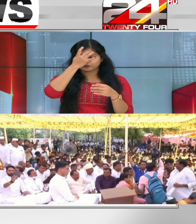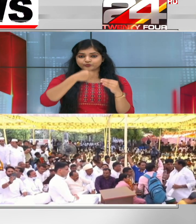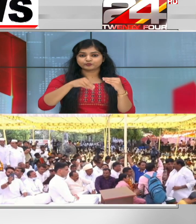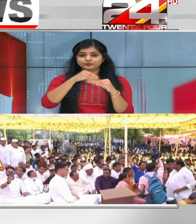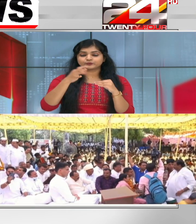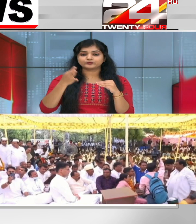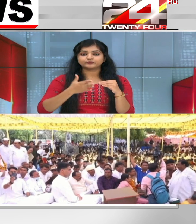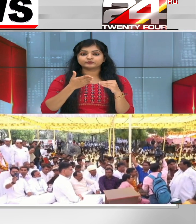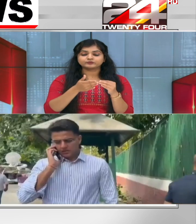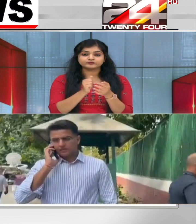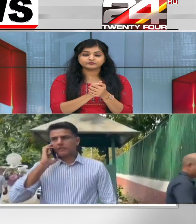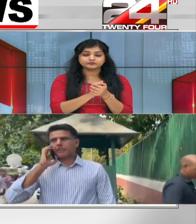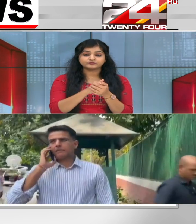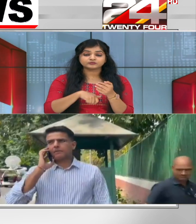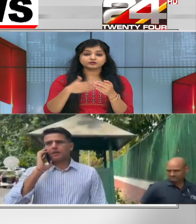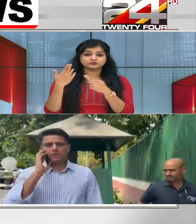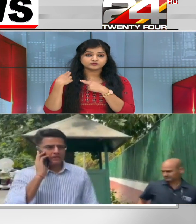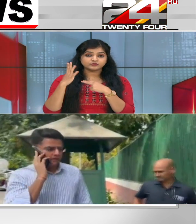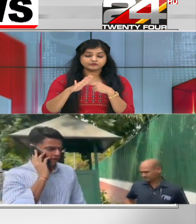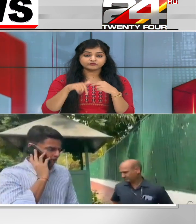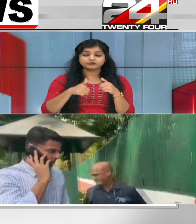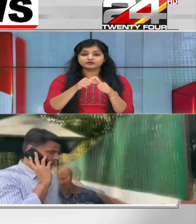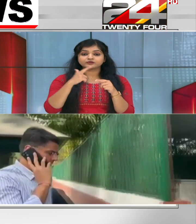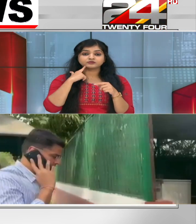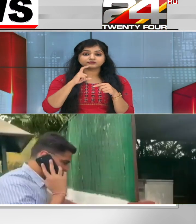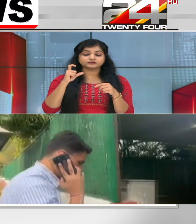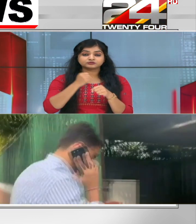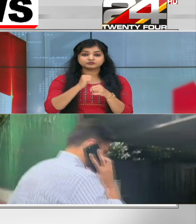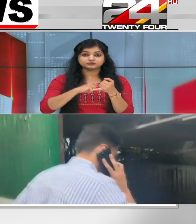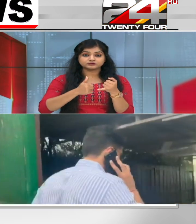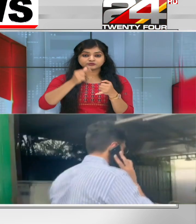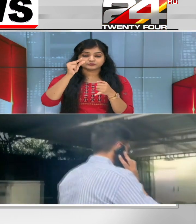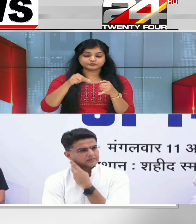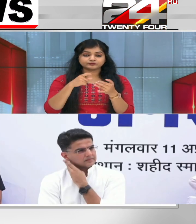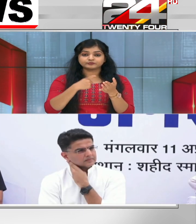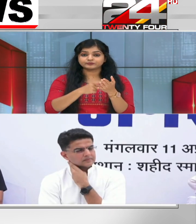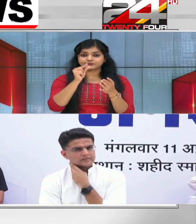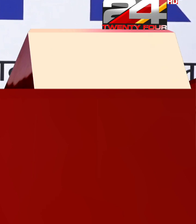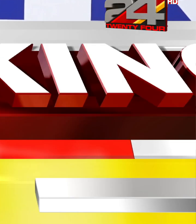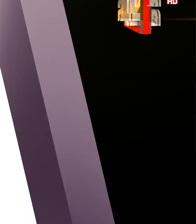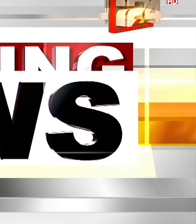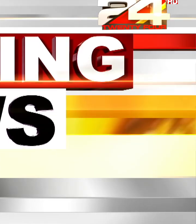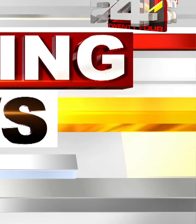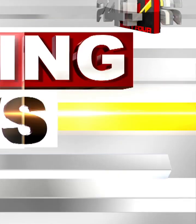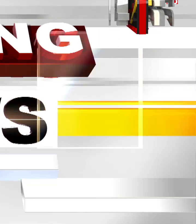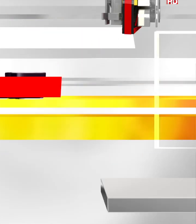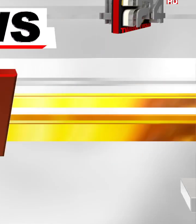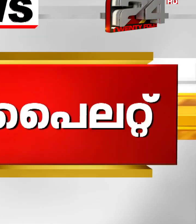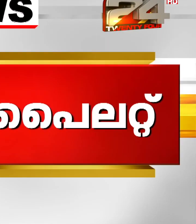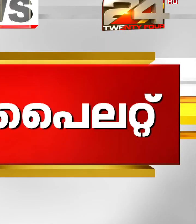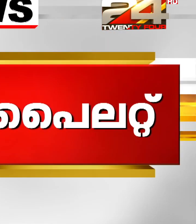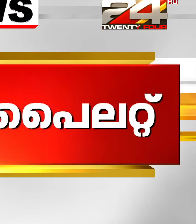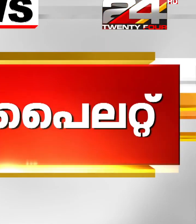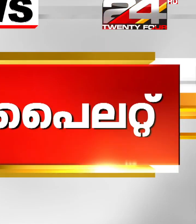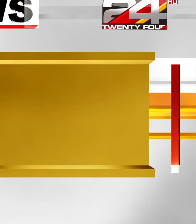വരികയാണ്. സംസ്ഥാനത്തിന്റെ ചുമതലയുള്ള ACC ജനറൽ സെക്രട്ടറി രൺദേവ ഇതുമായി ബന്ധപ്പെട്ട് പറഞ്ഞത് അടുത്ത ദിവസങ്ങളിൽ തന്നെ ഈ വിഷയത്തിൽ